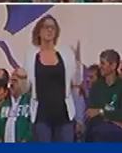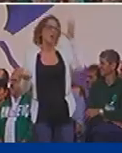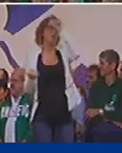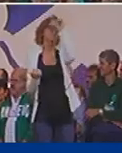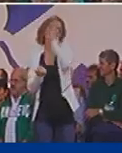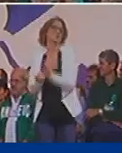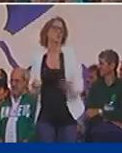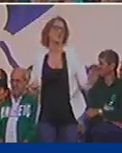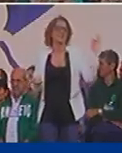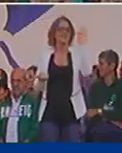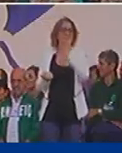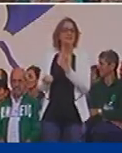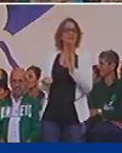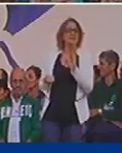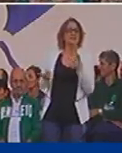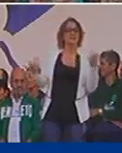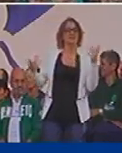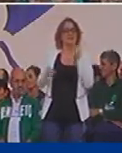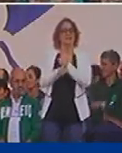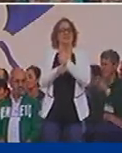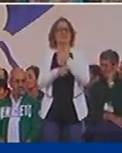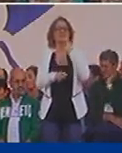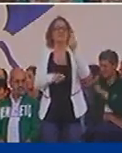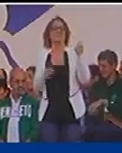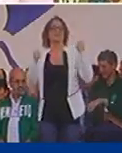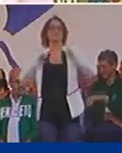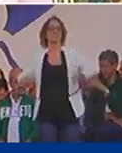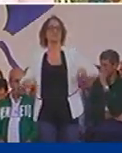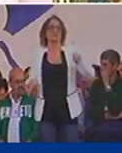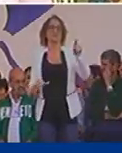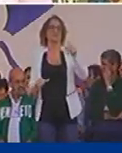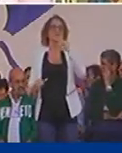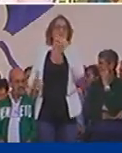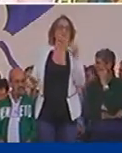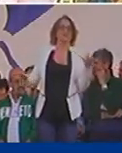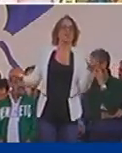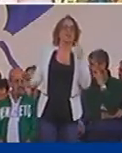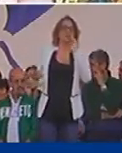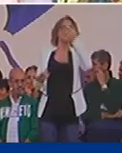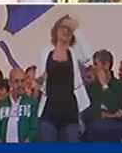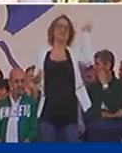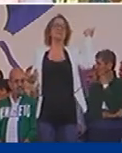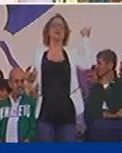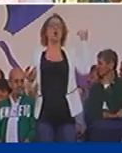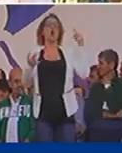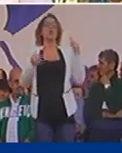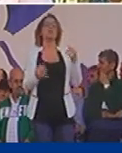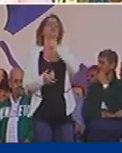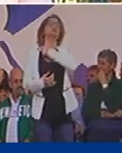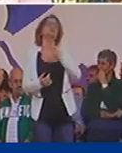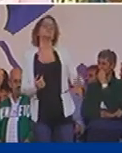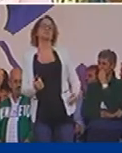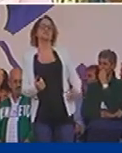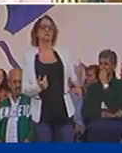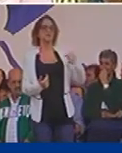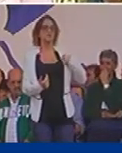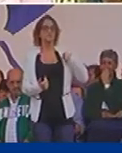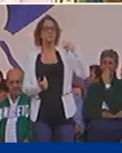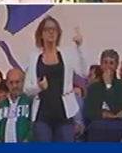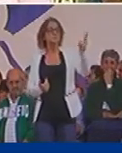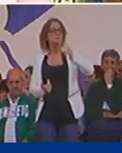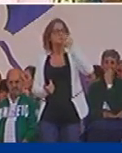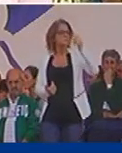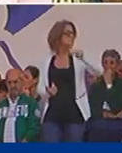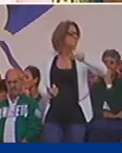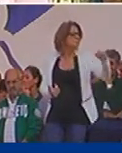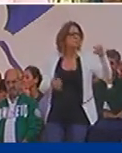accidente, vallo a dire ai suoi cittadini che bello, c'ho un sindaco onesto, sto morendo in mezzo a tonnellate